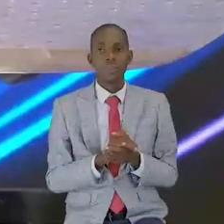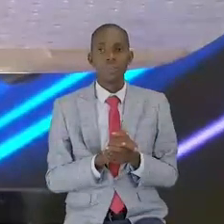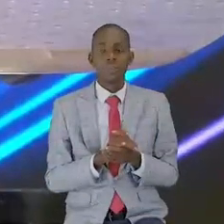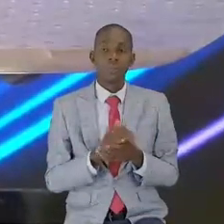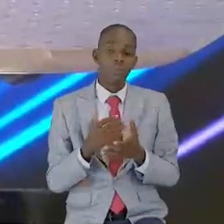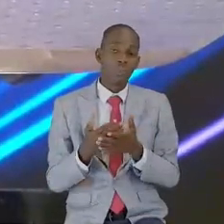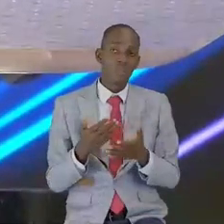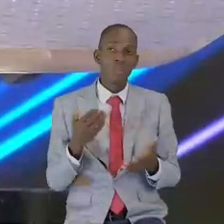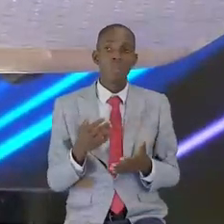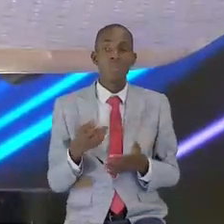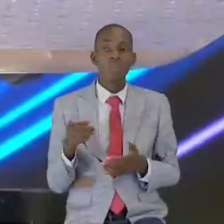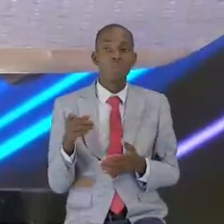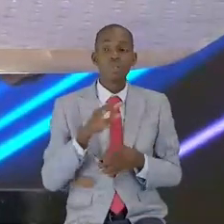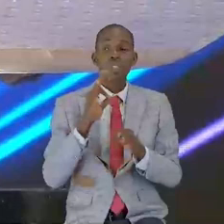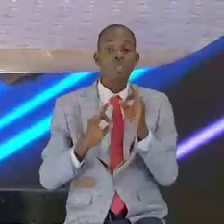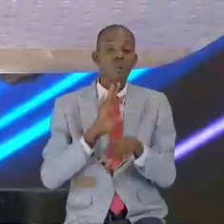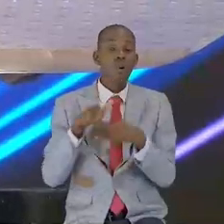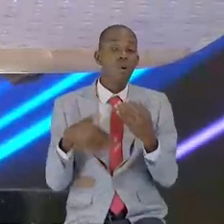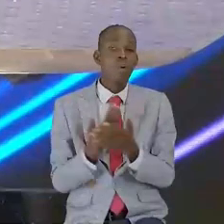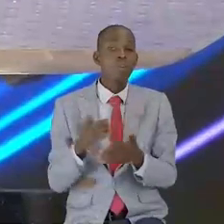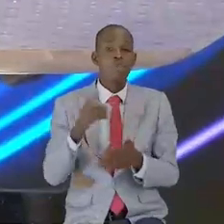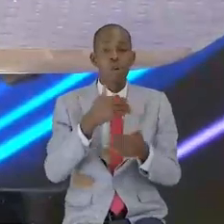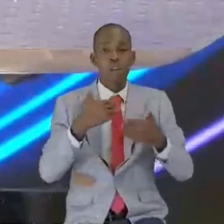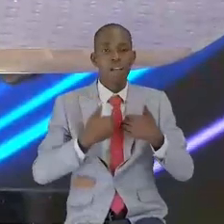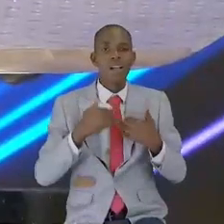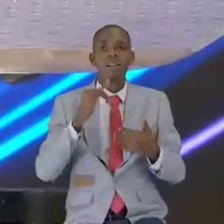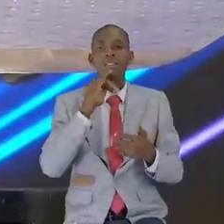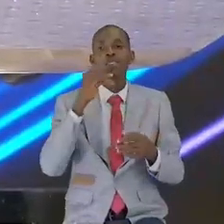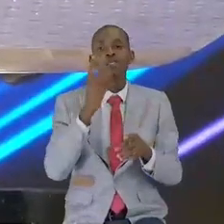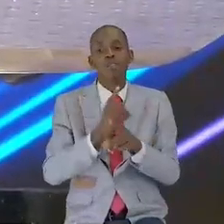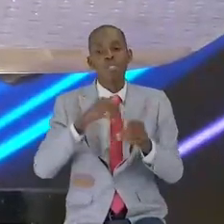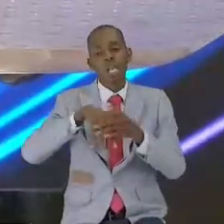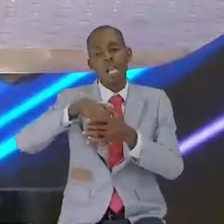Et tout ce que tu as, c'est la justice extérieure.